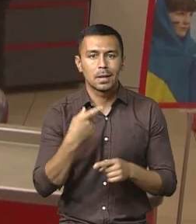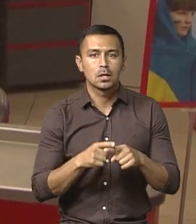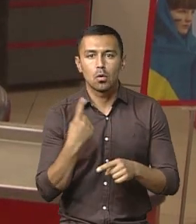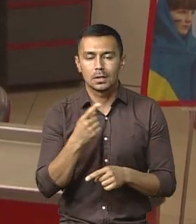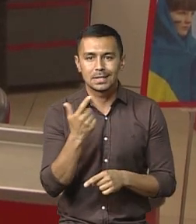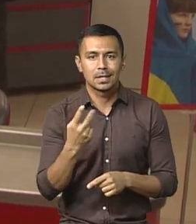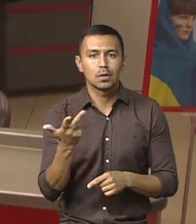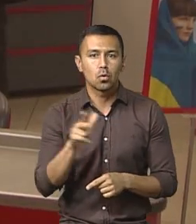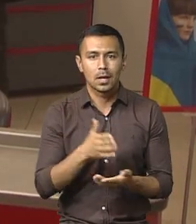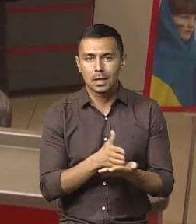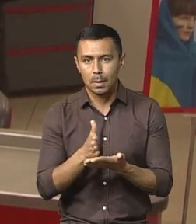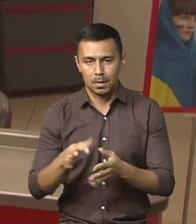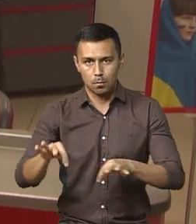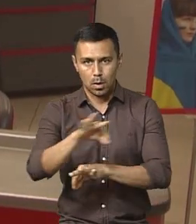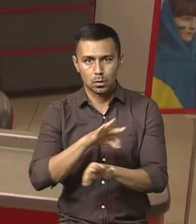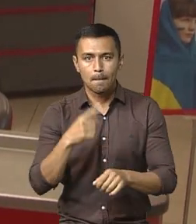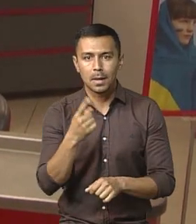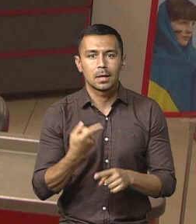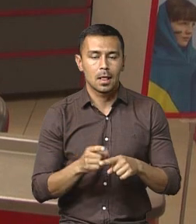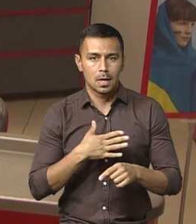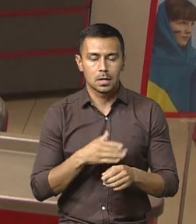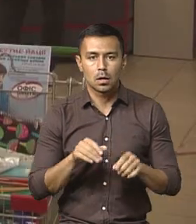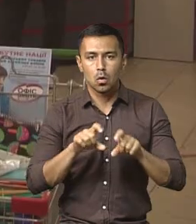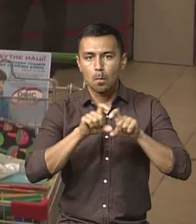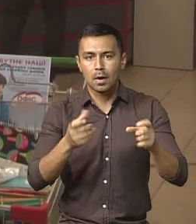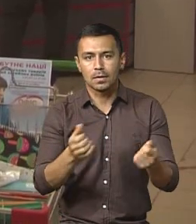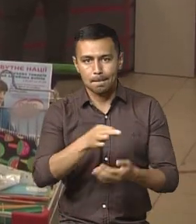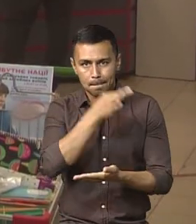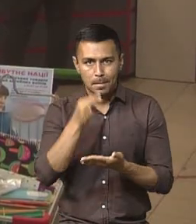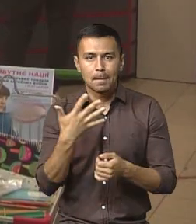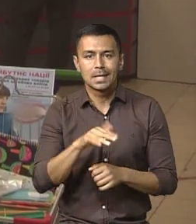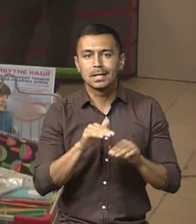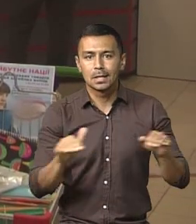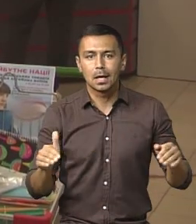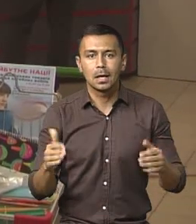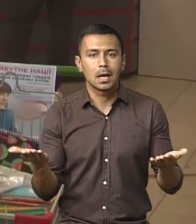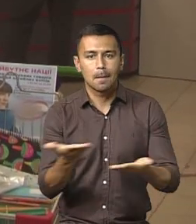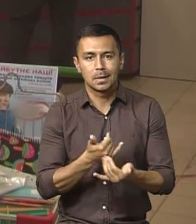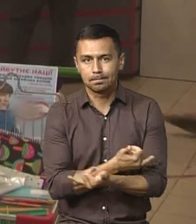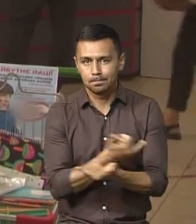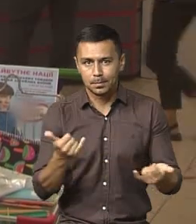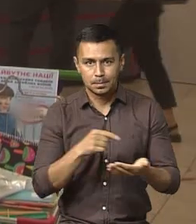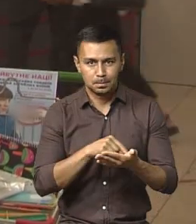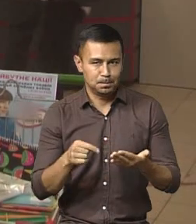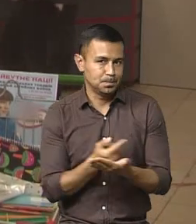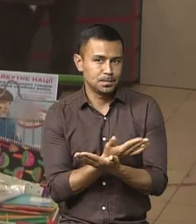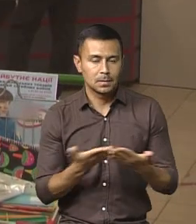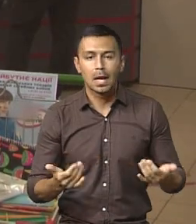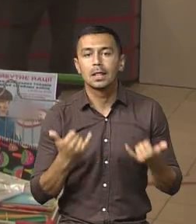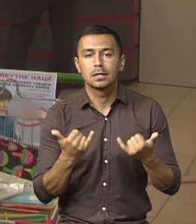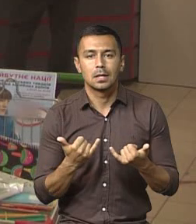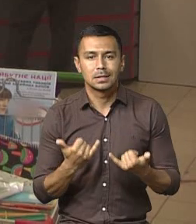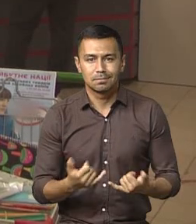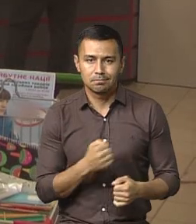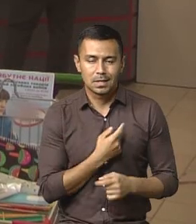один із трьох напрямків проєкту. Перше, це наша компанія взяла під опіку 50 дітей, яких ми забезпечуємо канцтоварами. Але, на жаль, цих